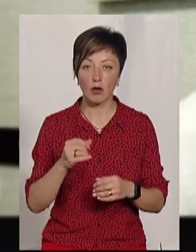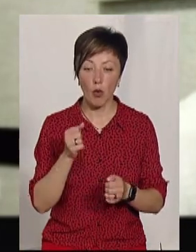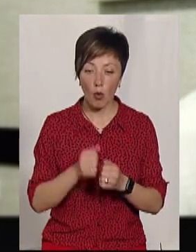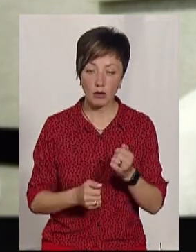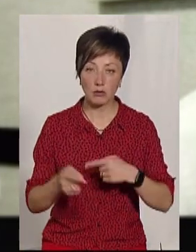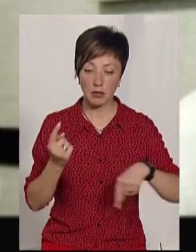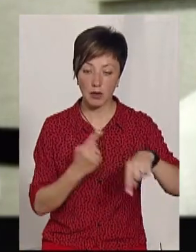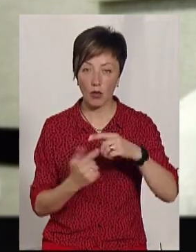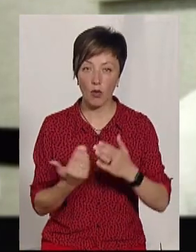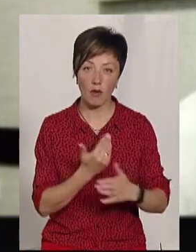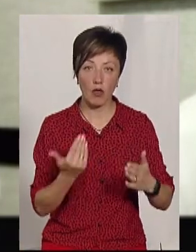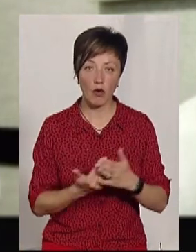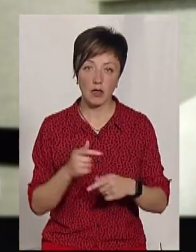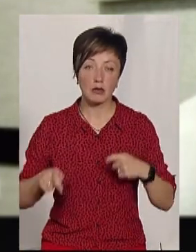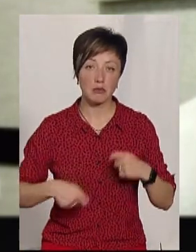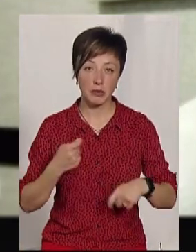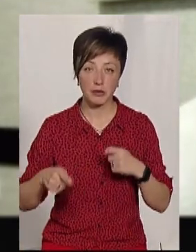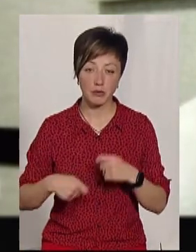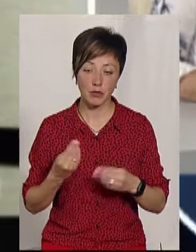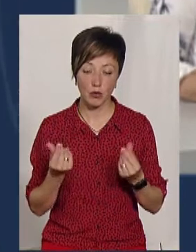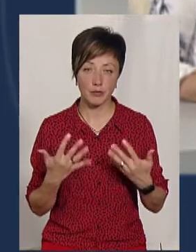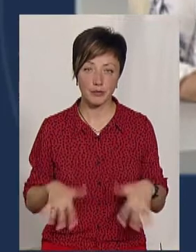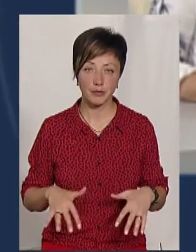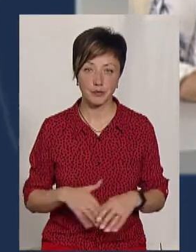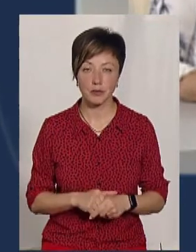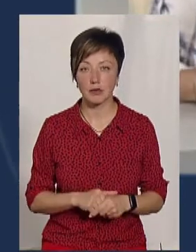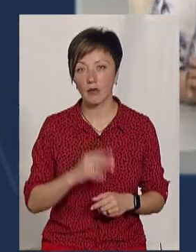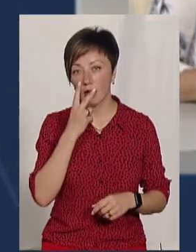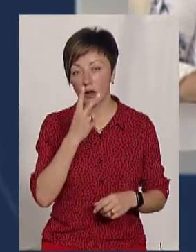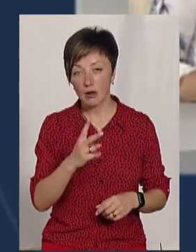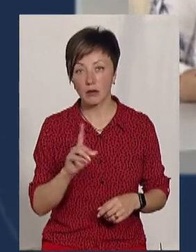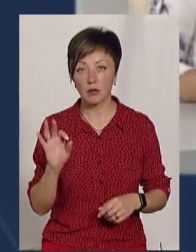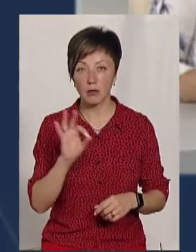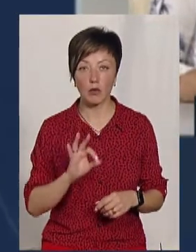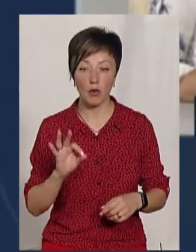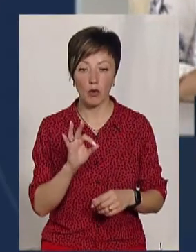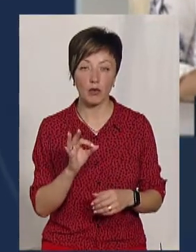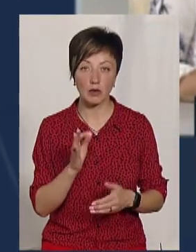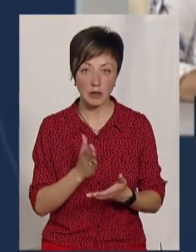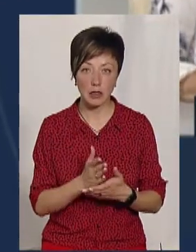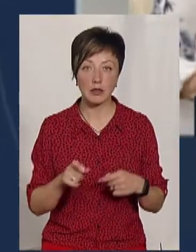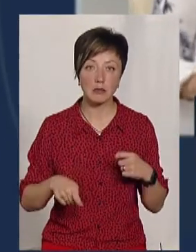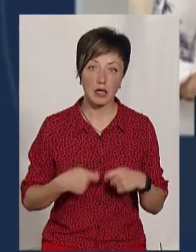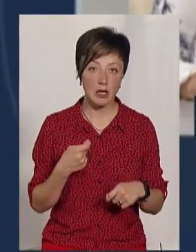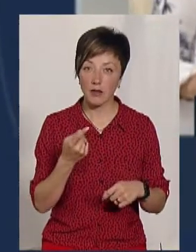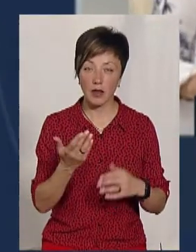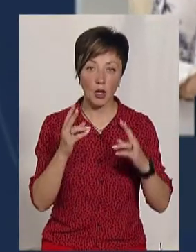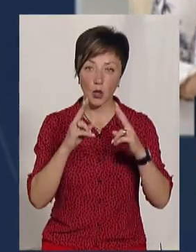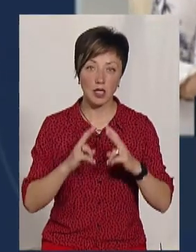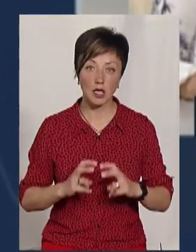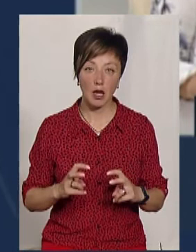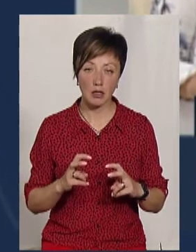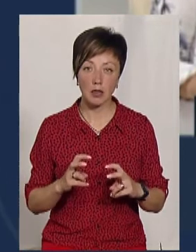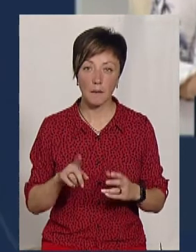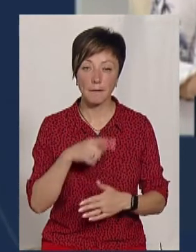несли нові збитки. З огляду на те, що мають місце збитки, чи не розглядаєте